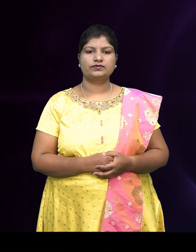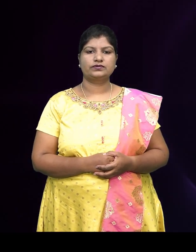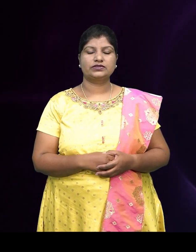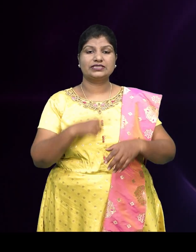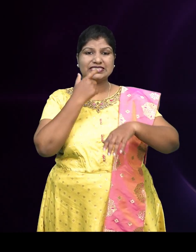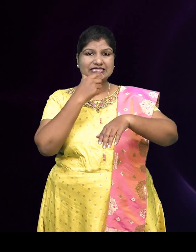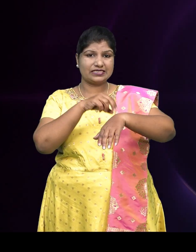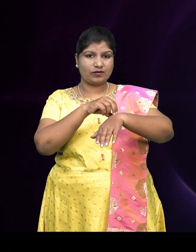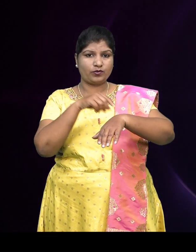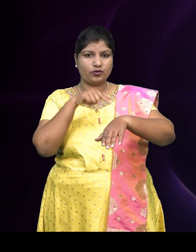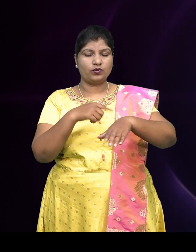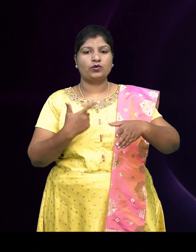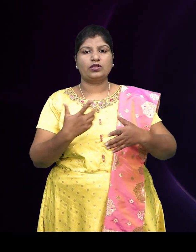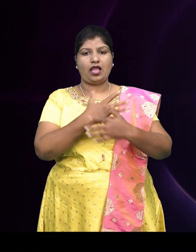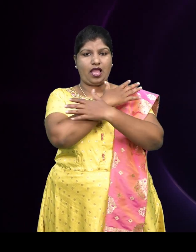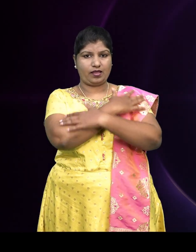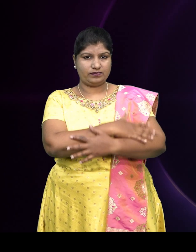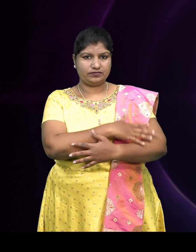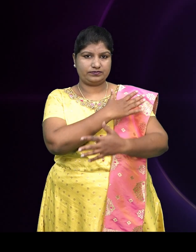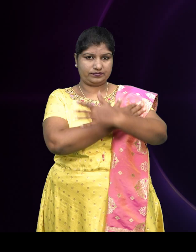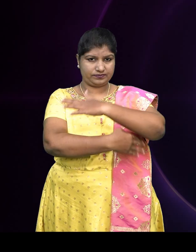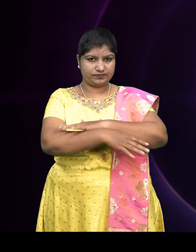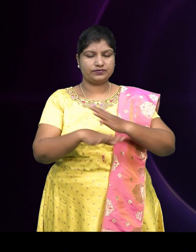हाथ और पैर की हड्डियां।